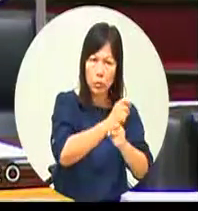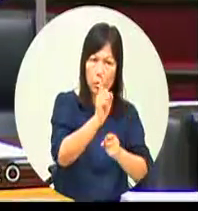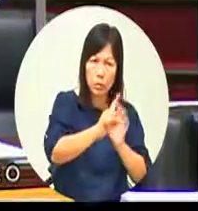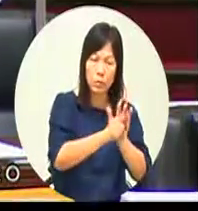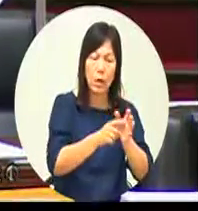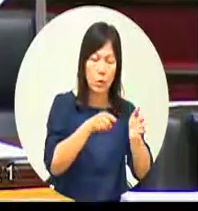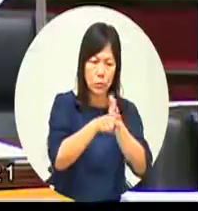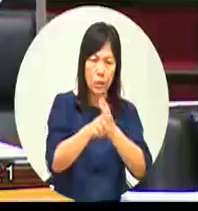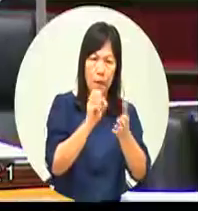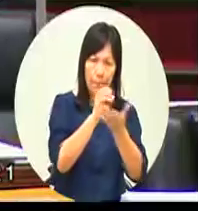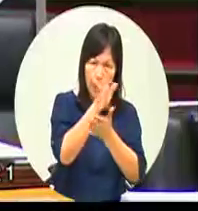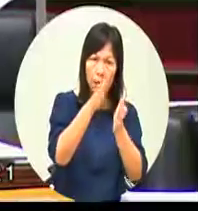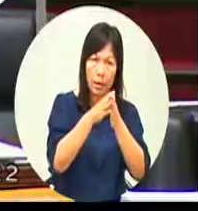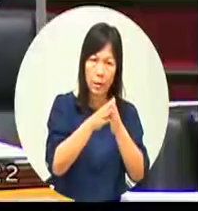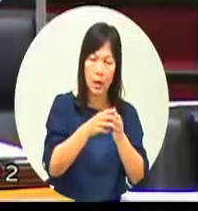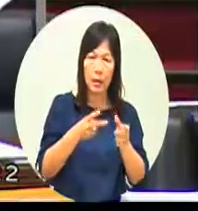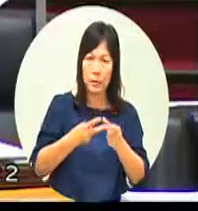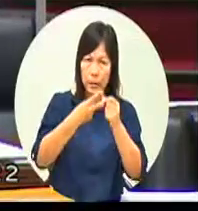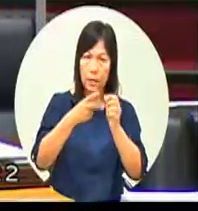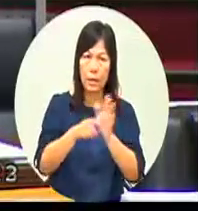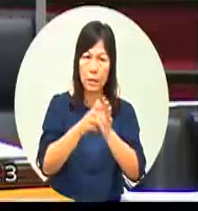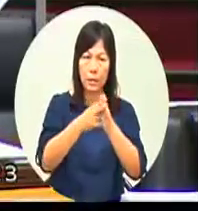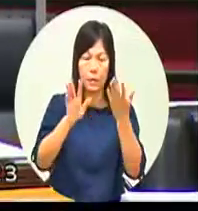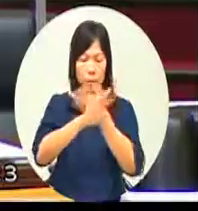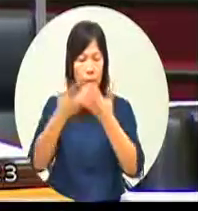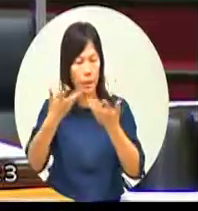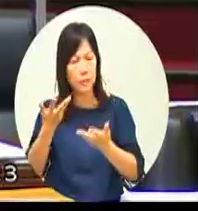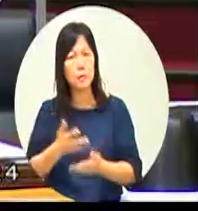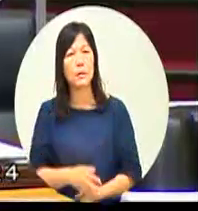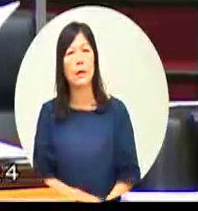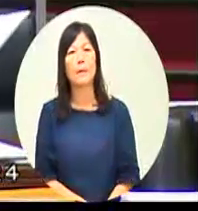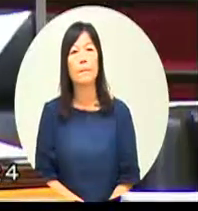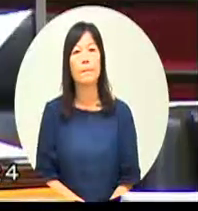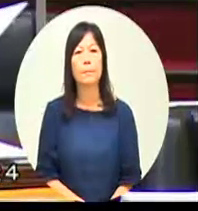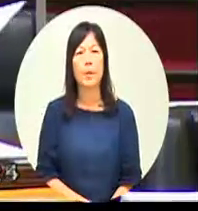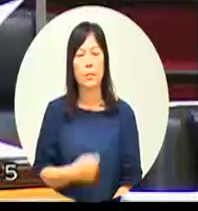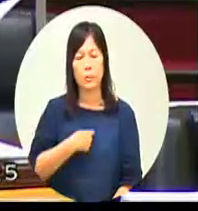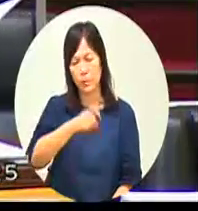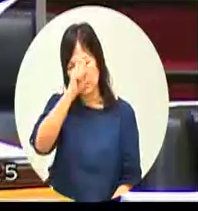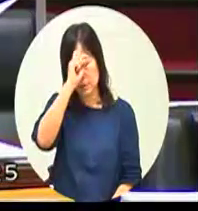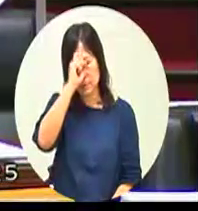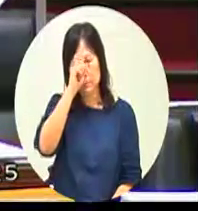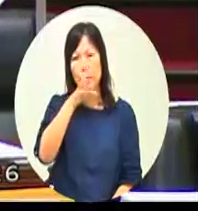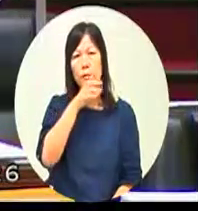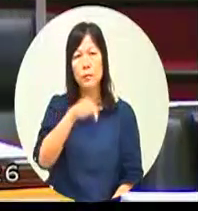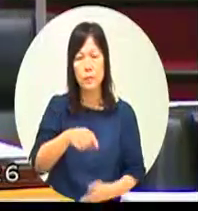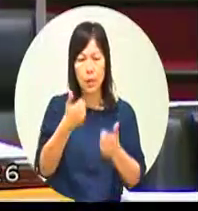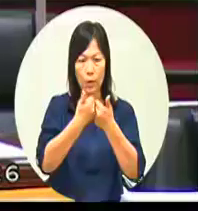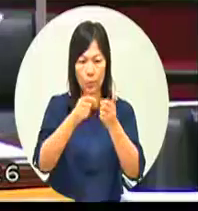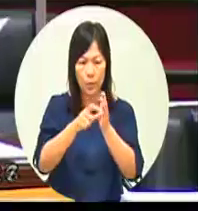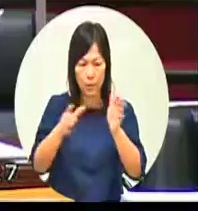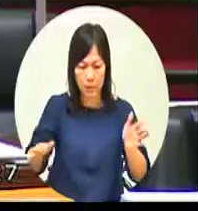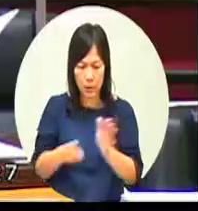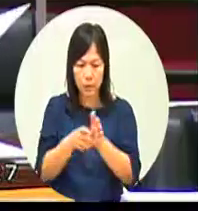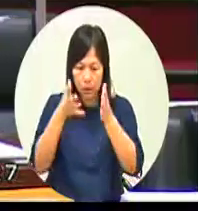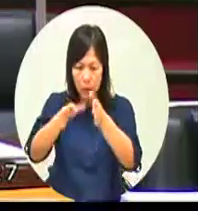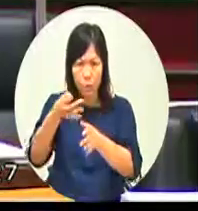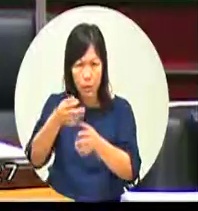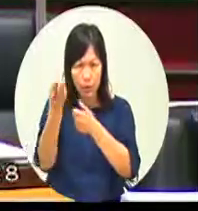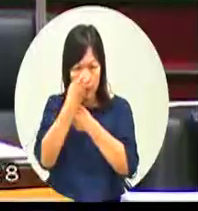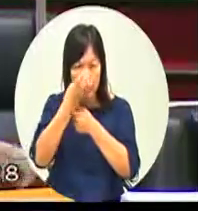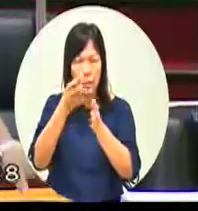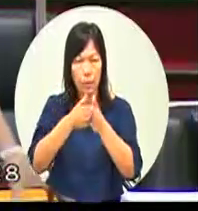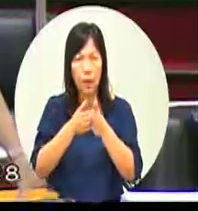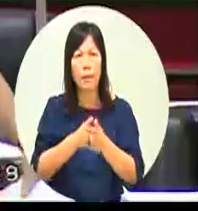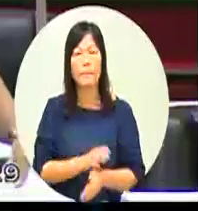案报告以外，还有第二项就是其他事项，我建议，因为我们这个会期是在审预算嘛，哈，